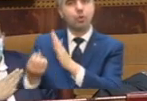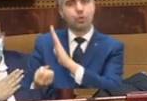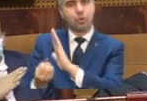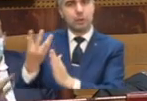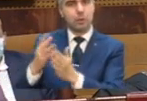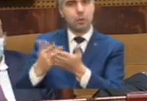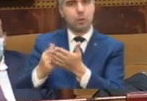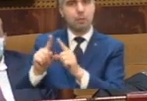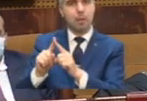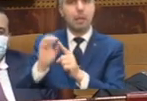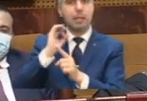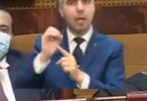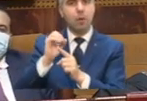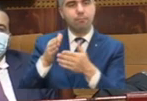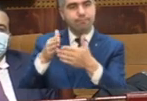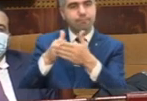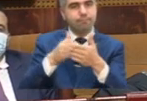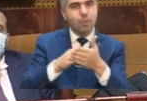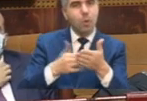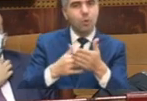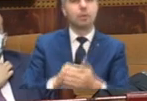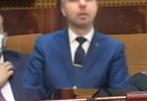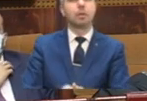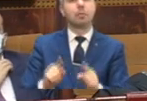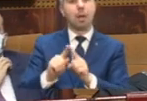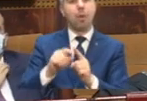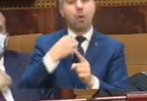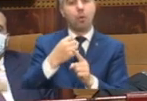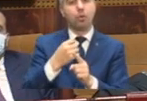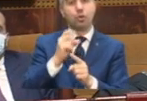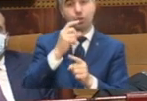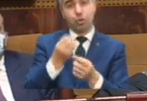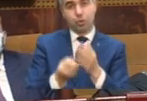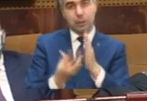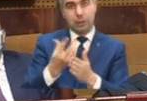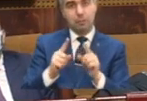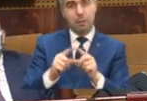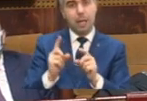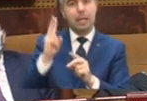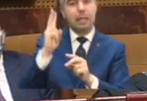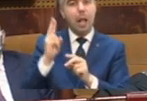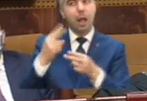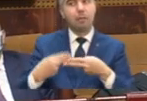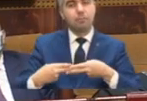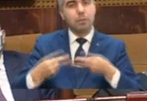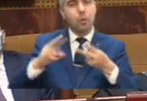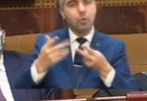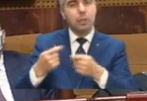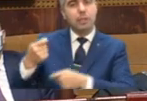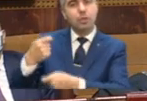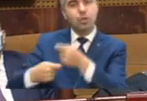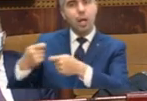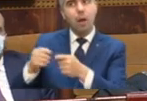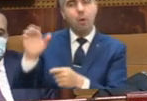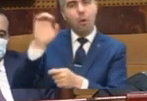يستجيب لمتطلبات التحديات المطروحة، عن المخطط الاستعجالي الكفيل بإعطاء انطلاقة جديدة لتنمية التجارة الخارجية